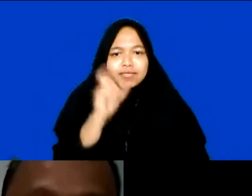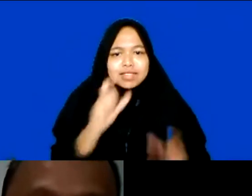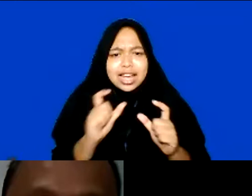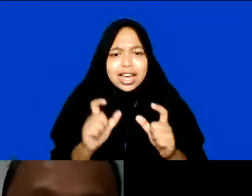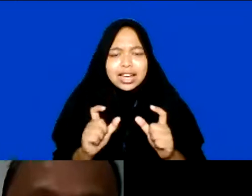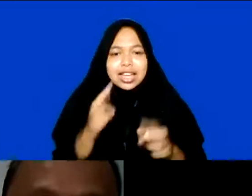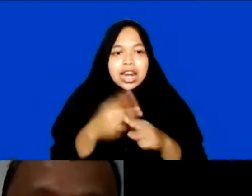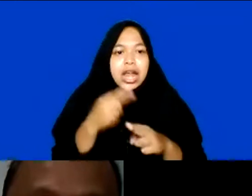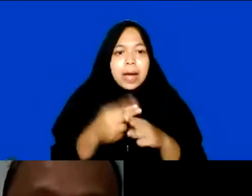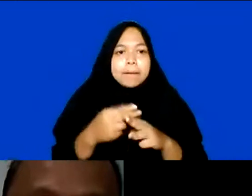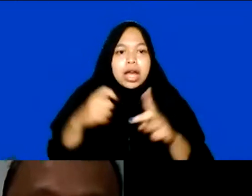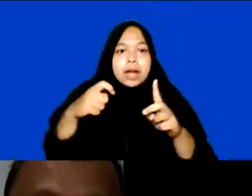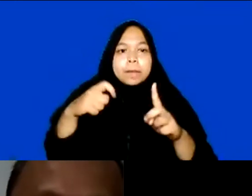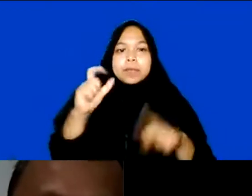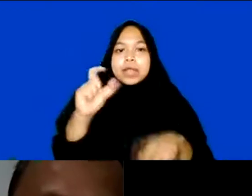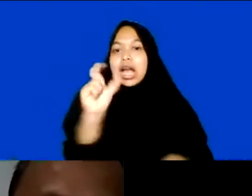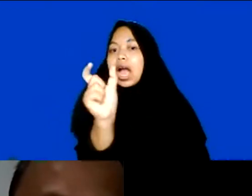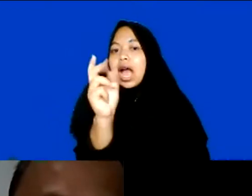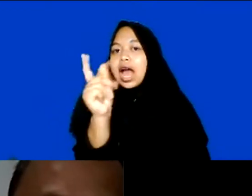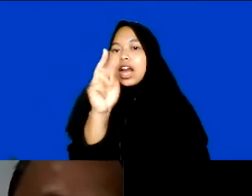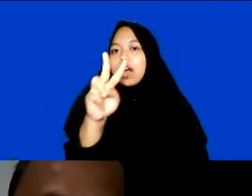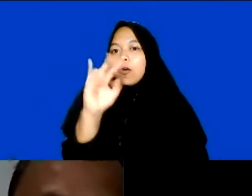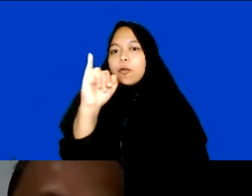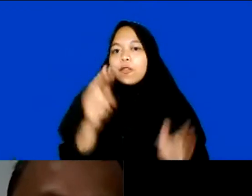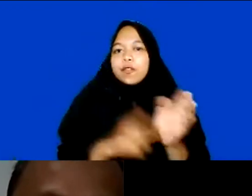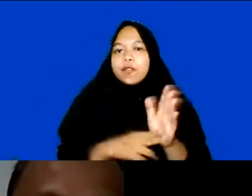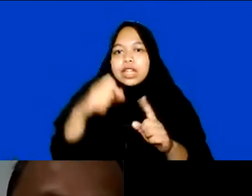namanya? Carving tool.